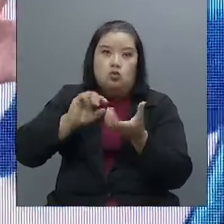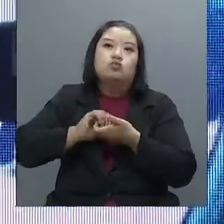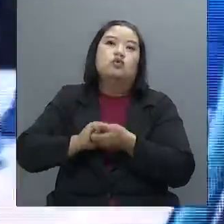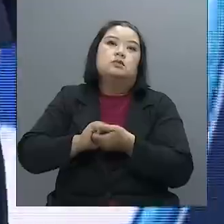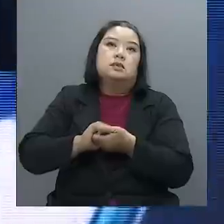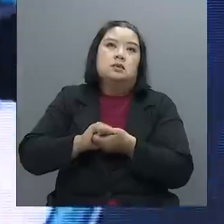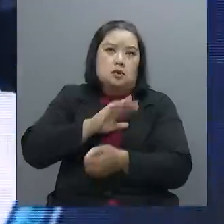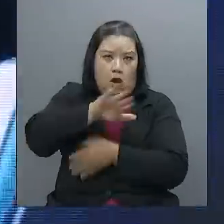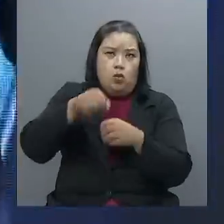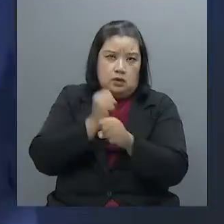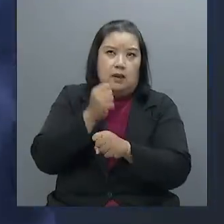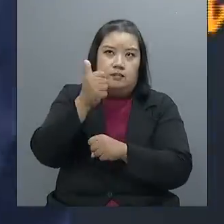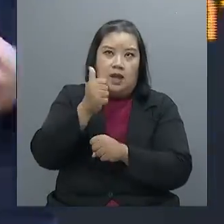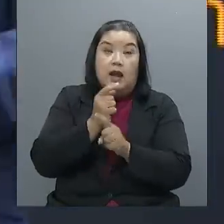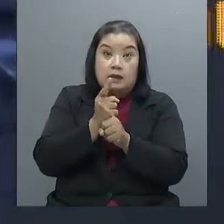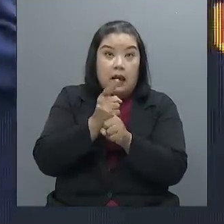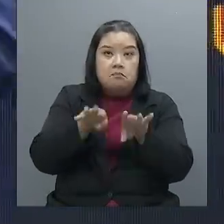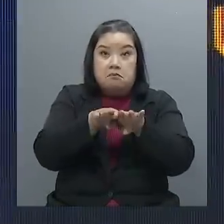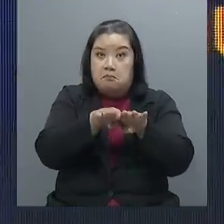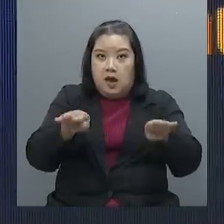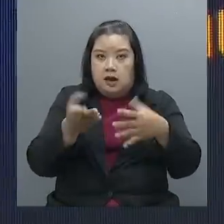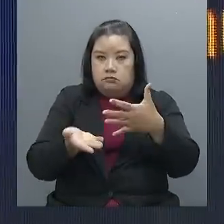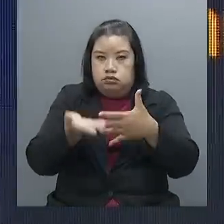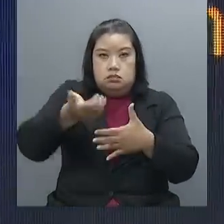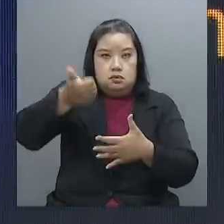ารถทำได้ในมาตรฐานที่สูงที่สุดในโลก